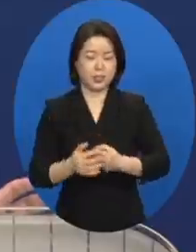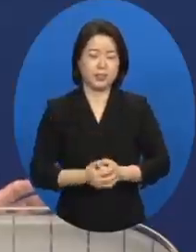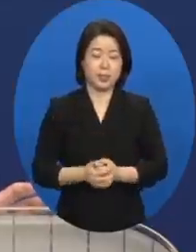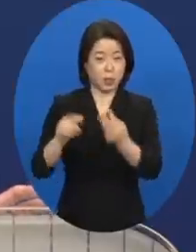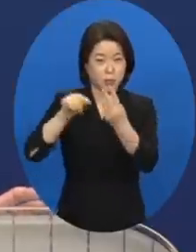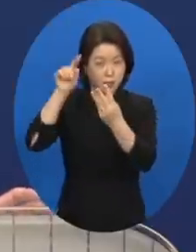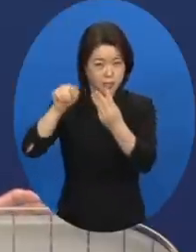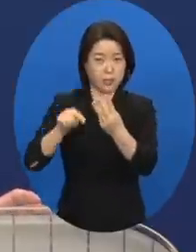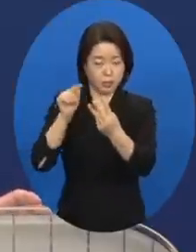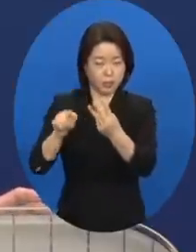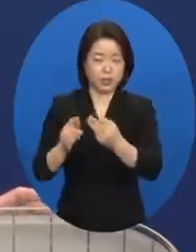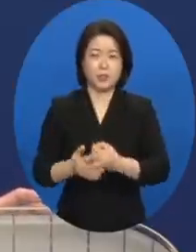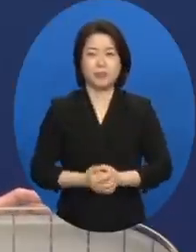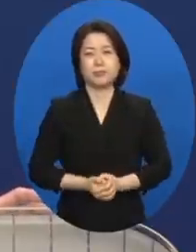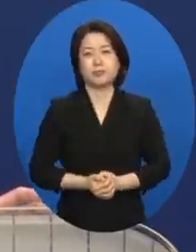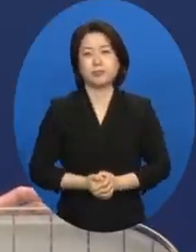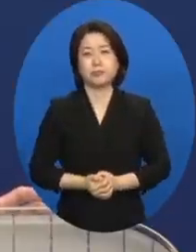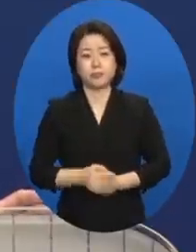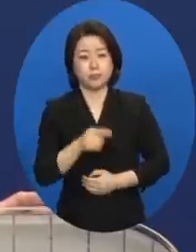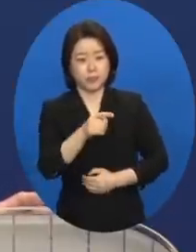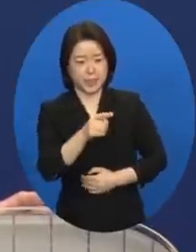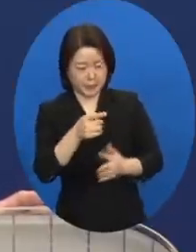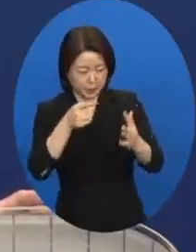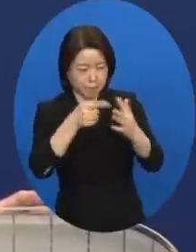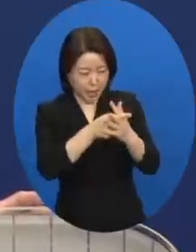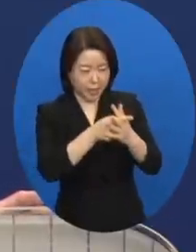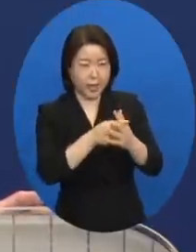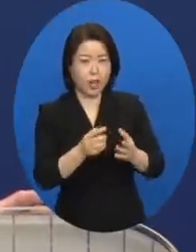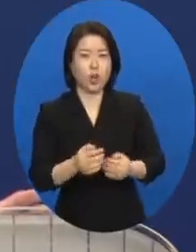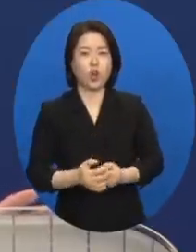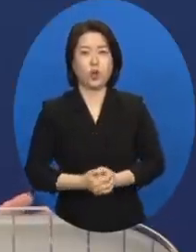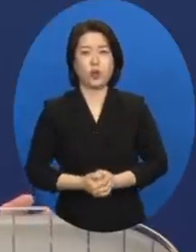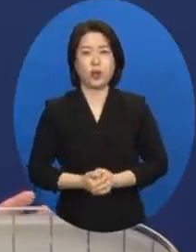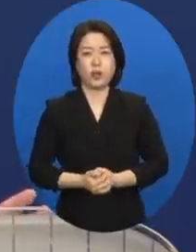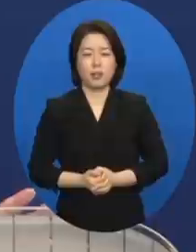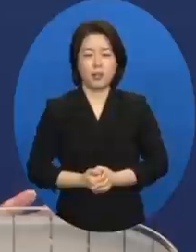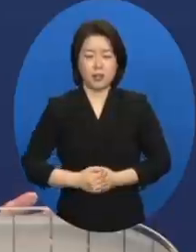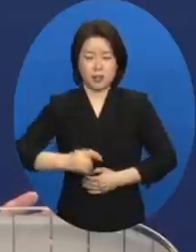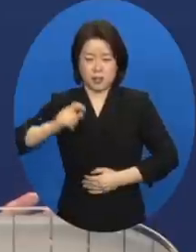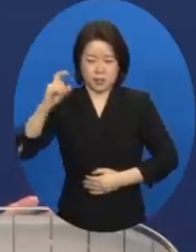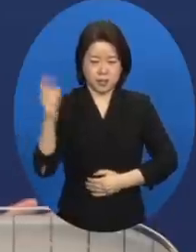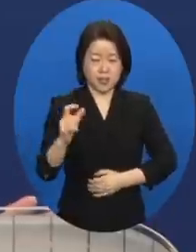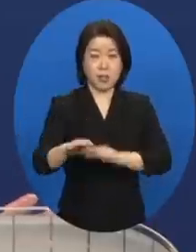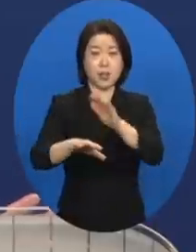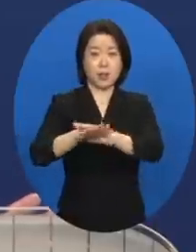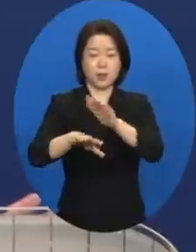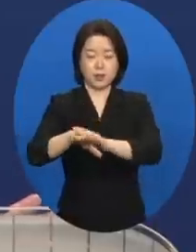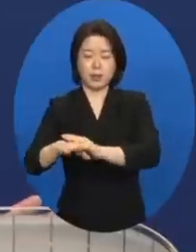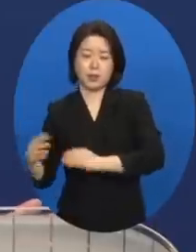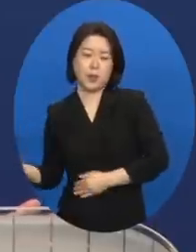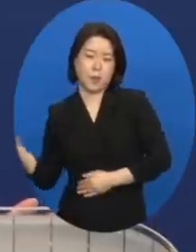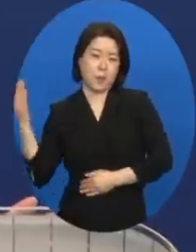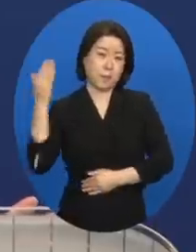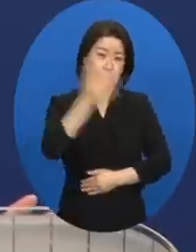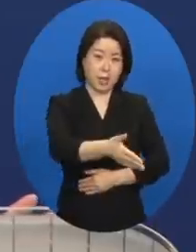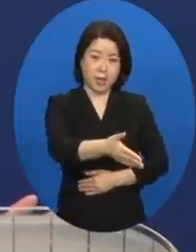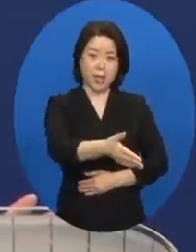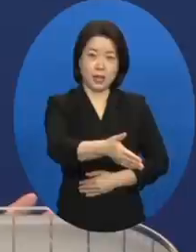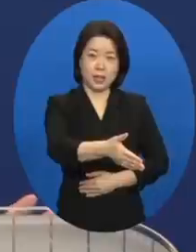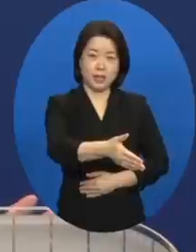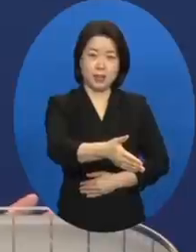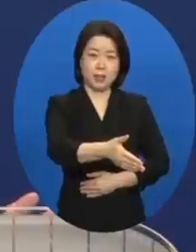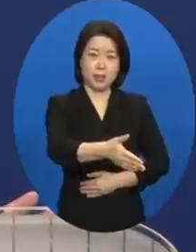삼촌이 그것을 아시고 강한 손을 펴셔서